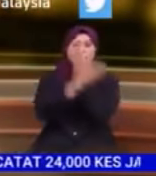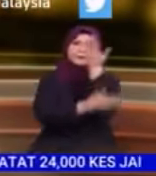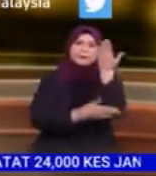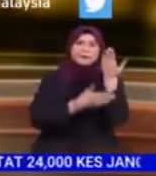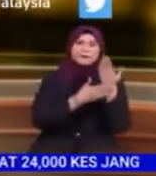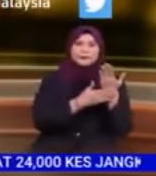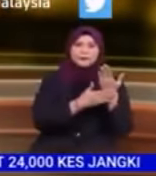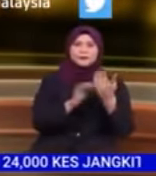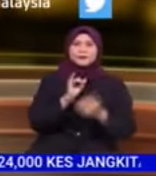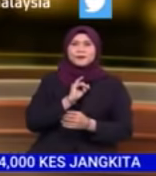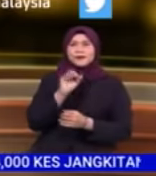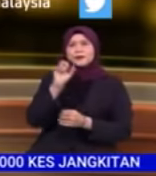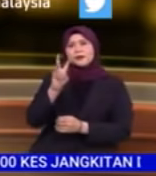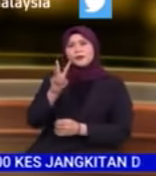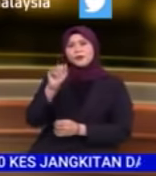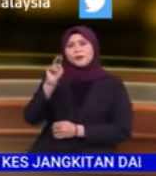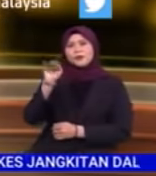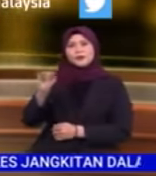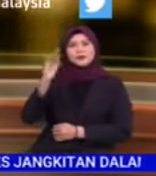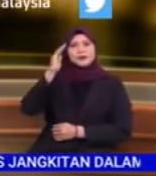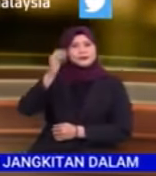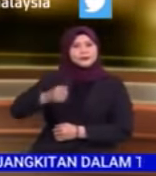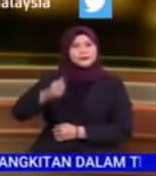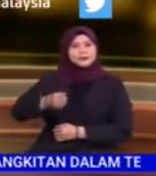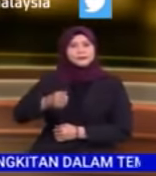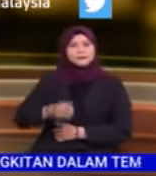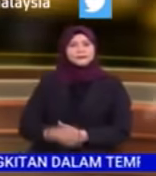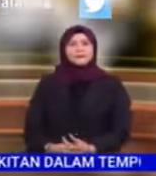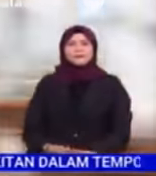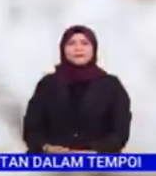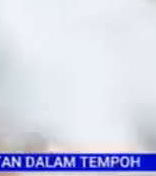Mesir Syaikh Yahya Assalamualaikum